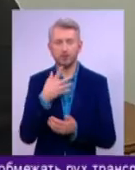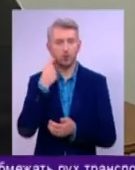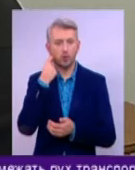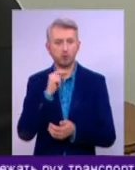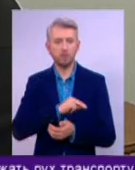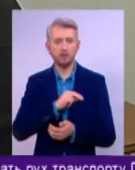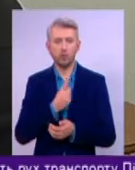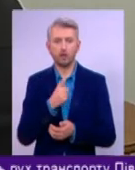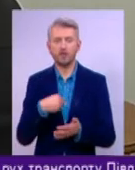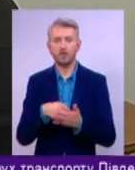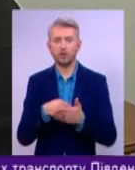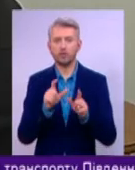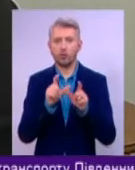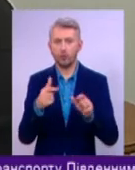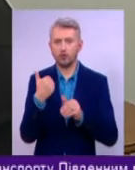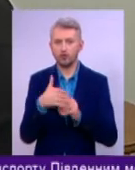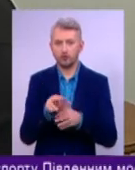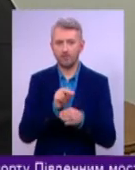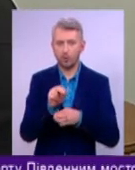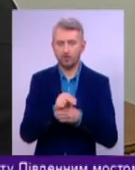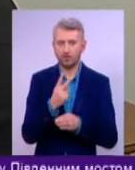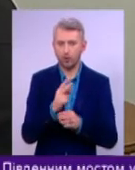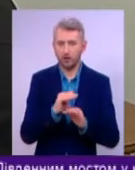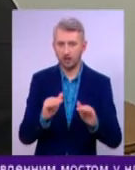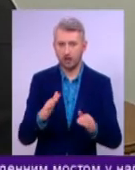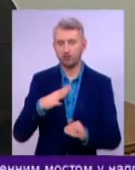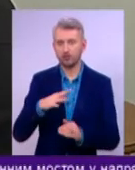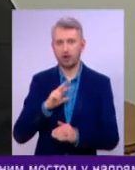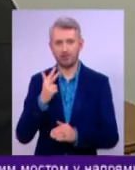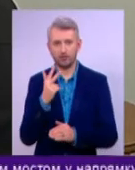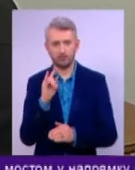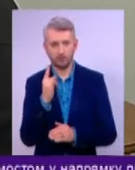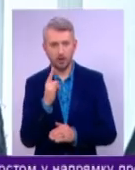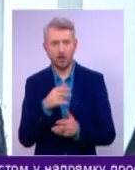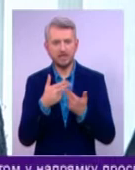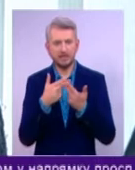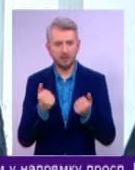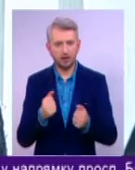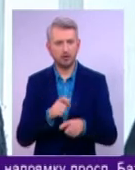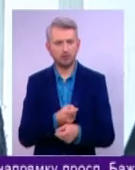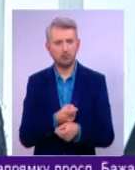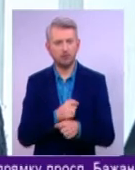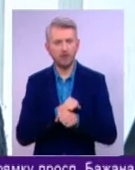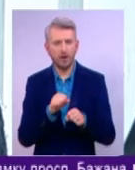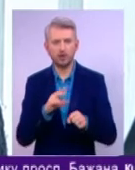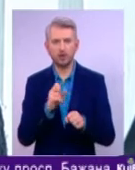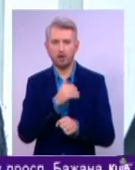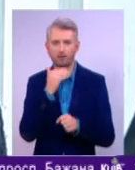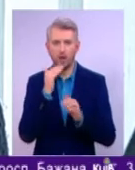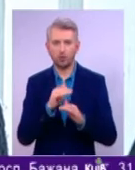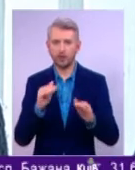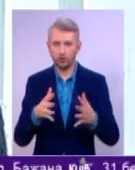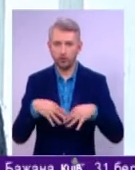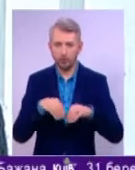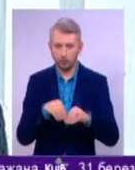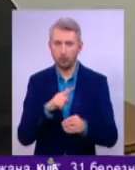працівник однієї з фінансових компаній вже виховує двох дітей і чекає на третього. Дізнається, наважитися на багатодітну сім'ю його спонукала